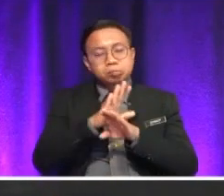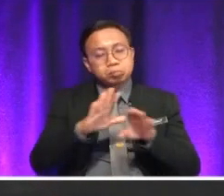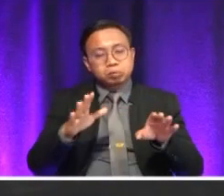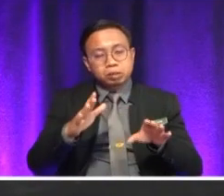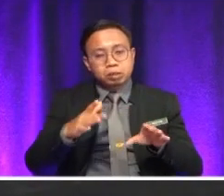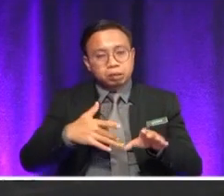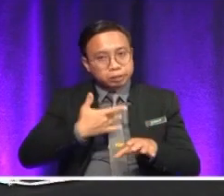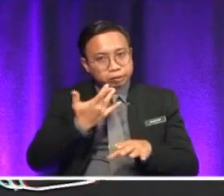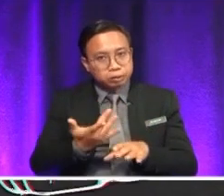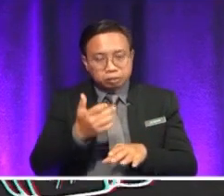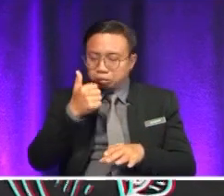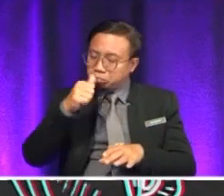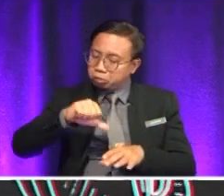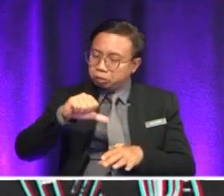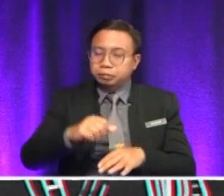hati. Okey.